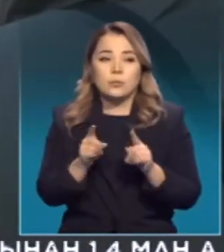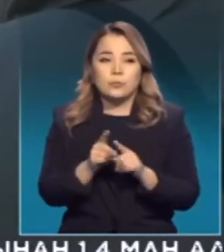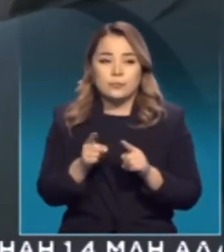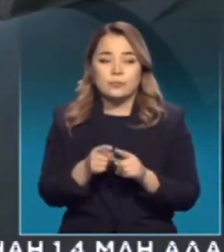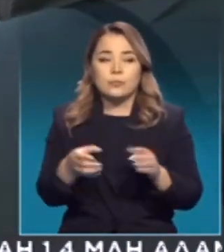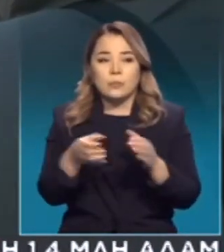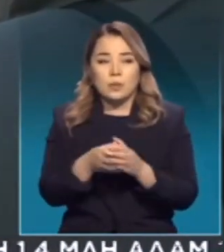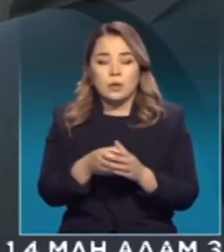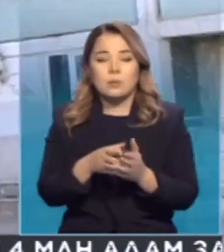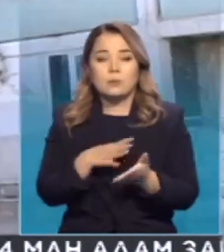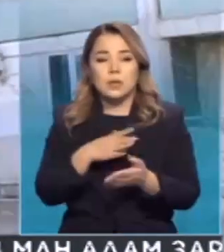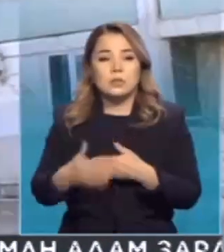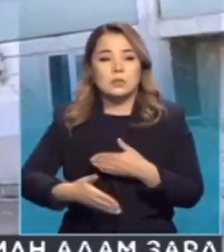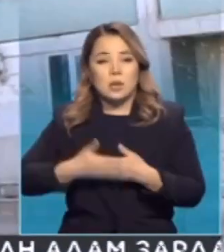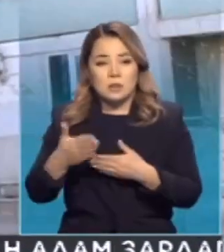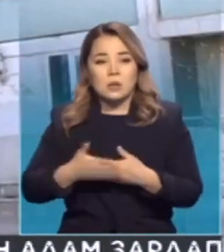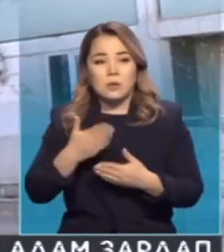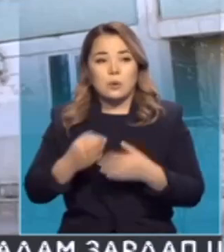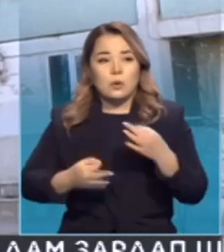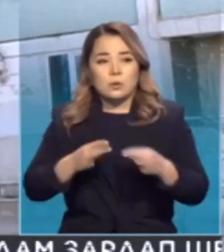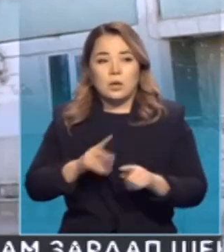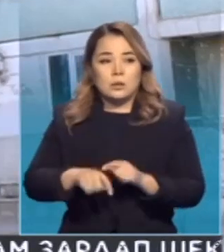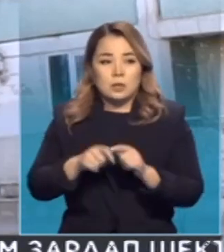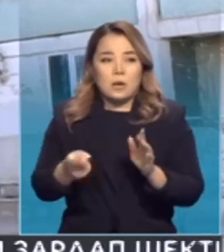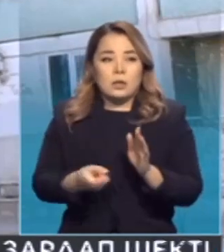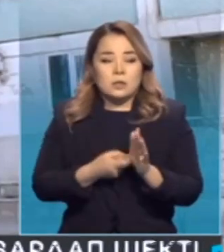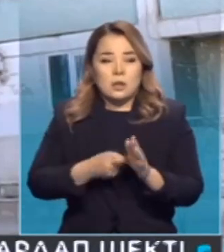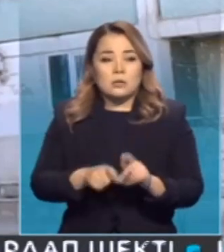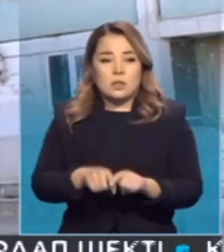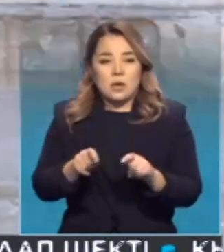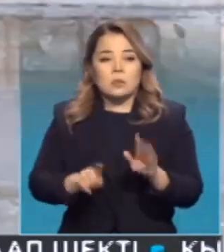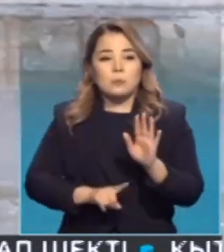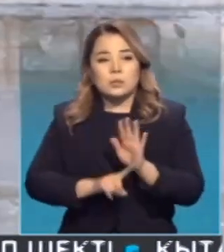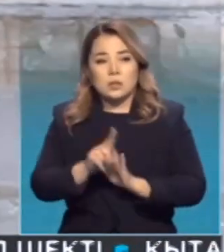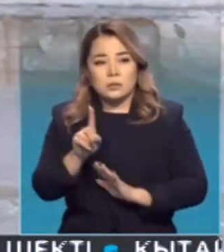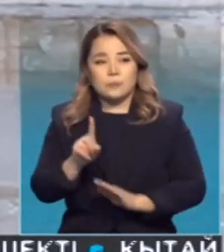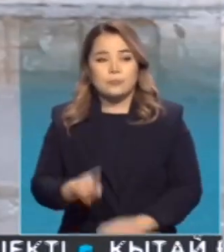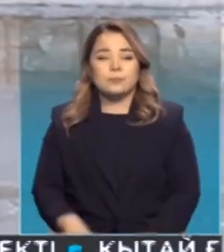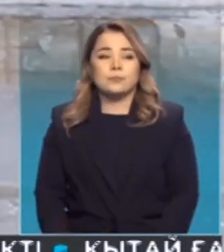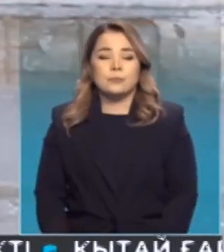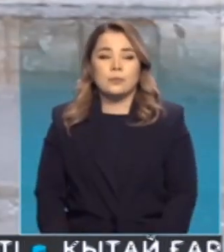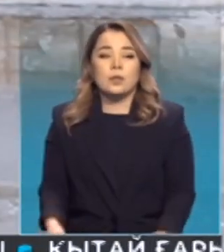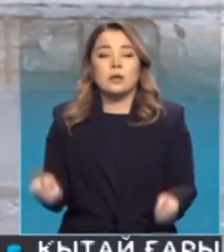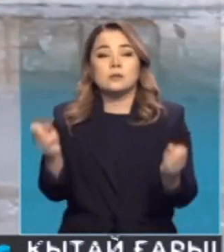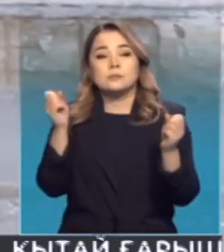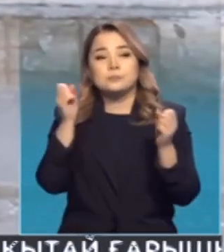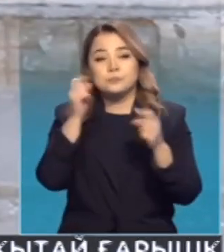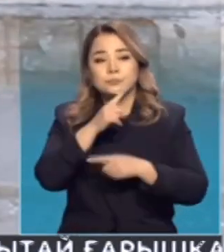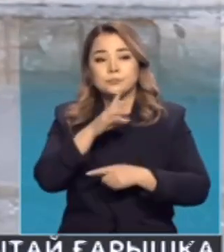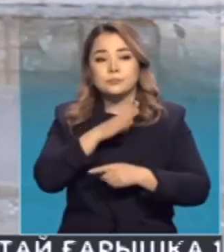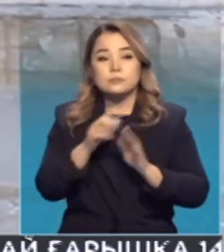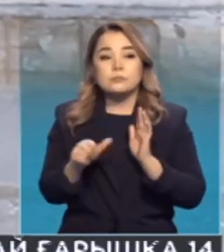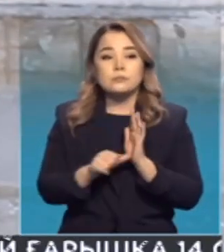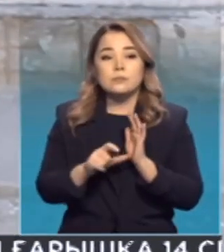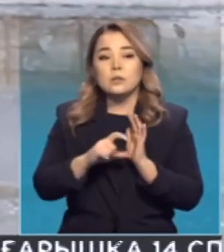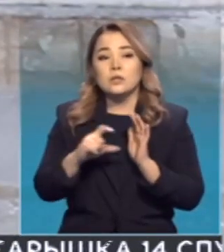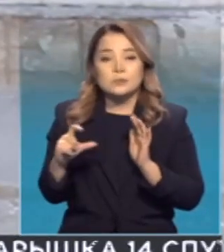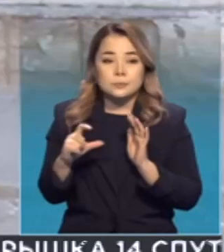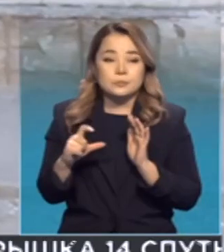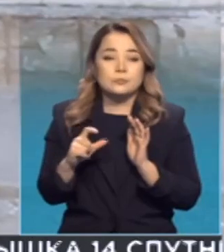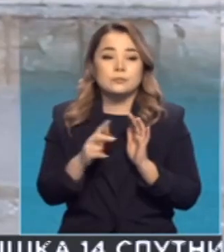талап етті. Соған байланысты қылмыстық іс қозғалып, тергеу амалдары басталған. Было выяснено, что на шестом этаже